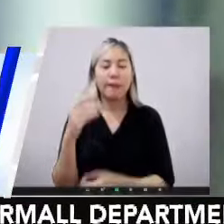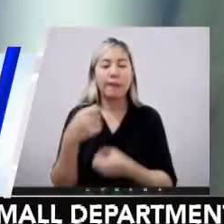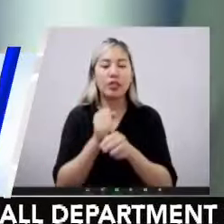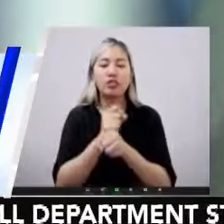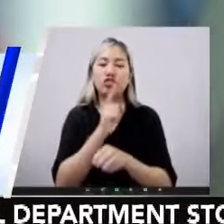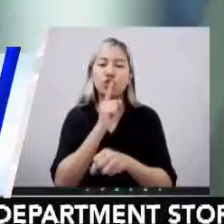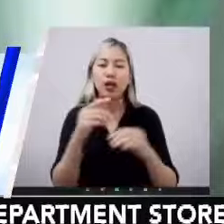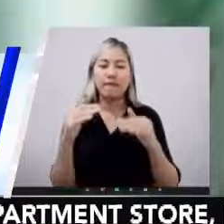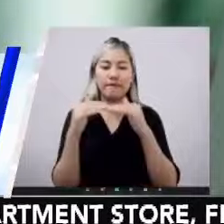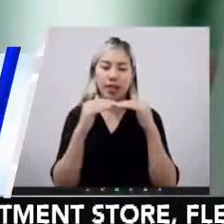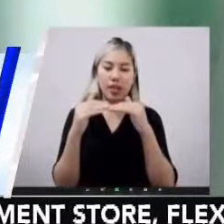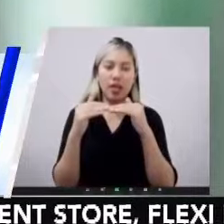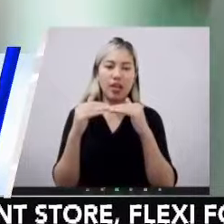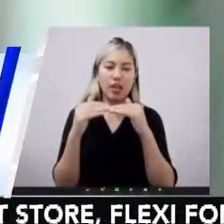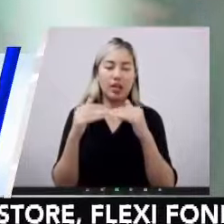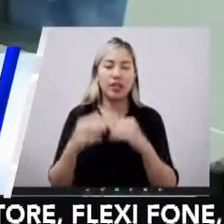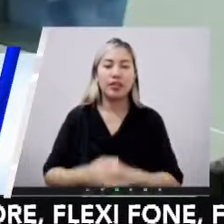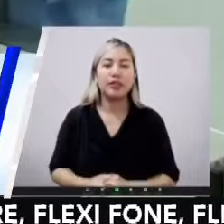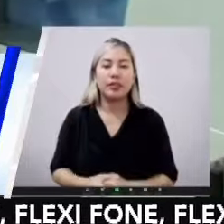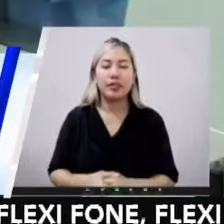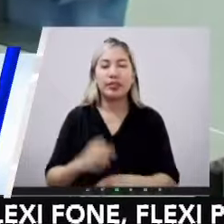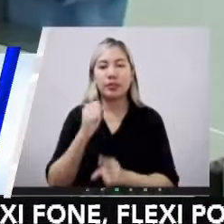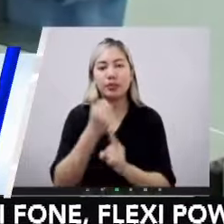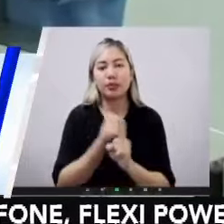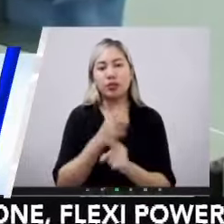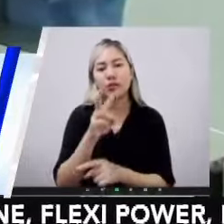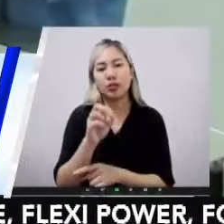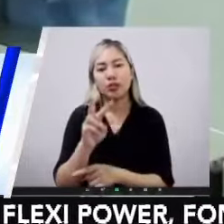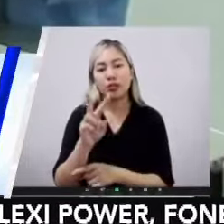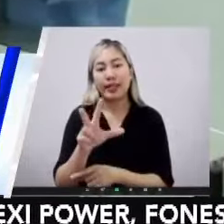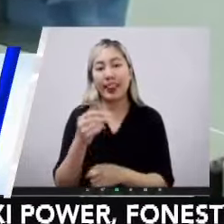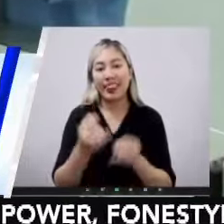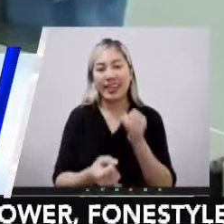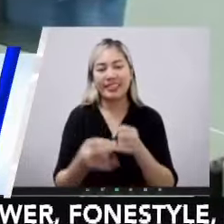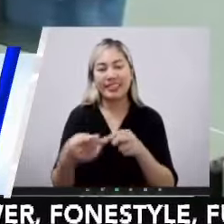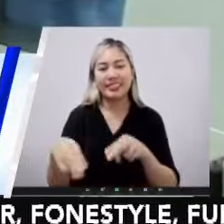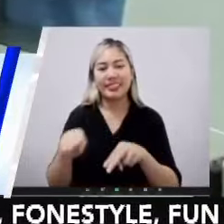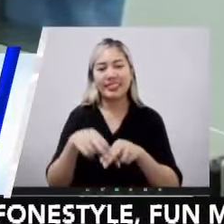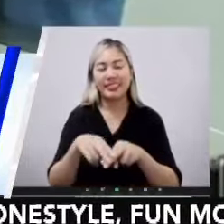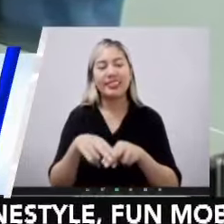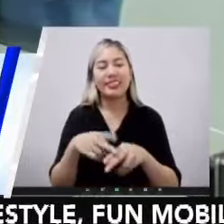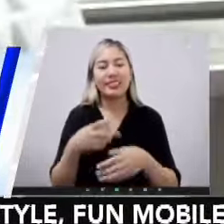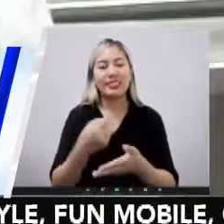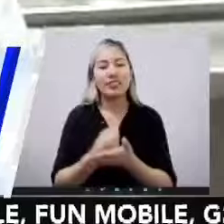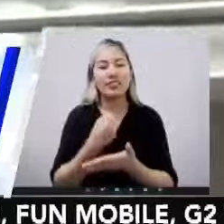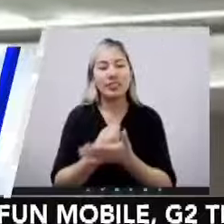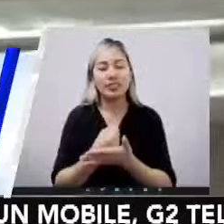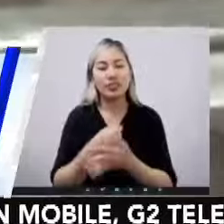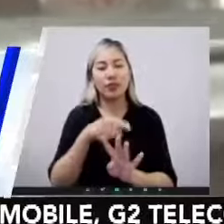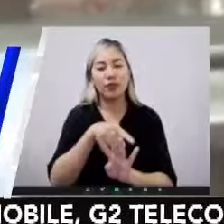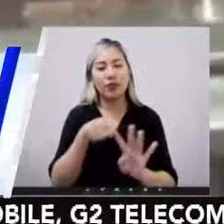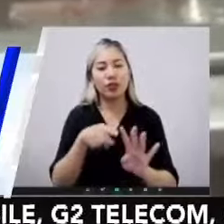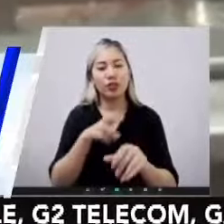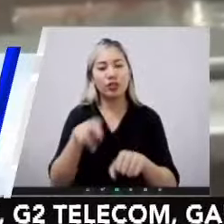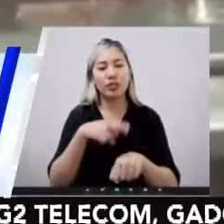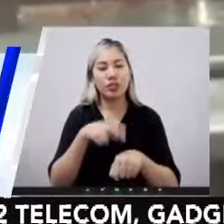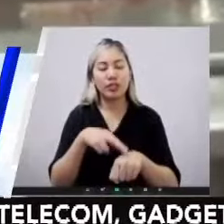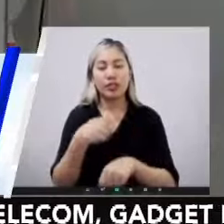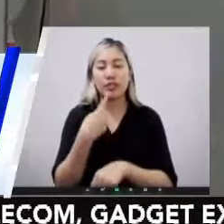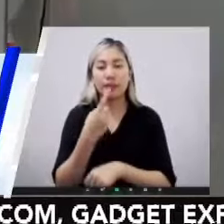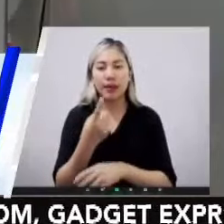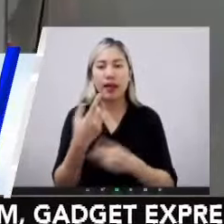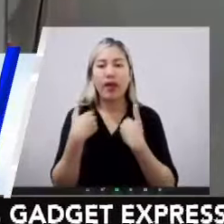September 2023 nang aprubahan ang pinakahuling wage order sa apat na rehiyon. Ayon pa kay Laguesma, magkakaroon din ng